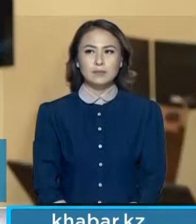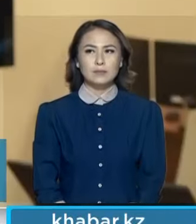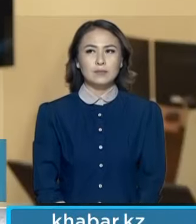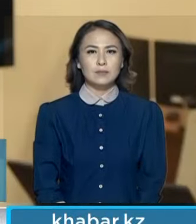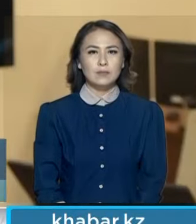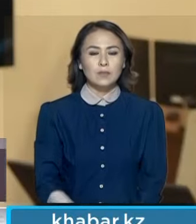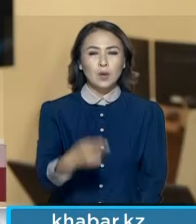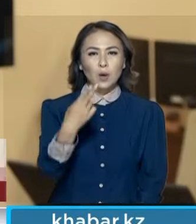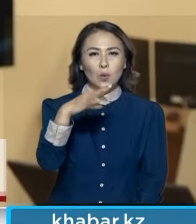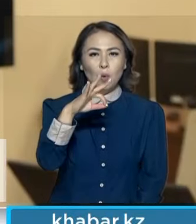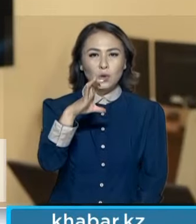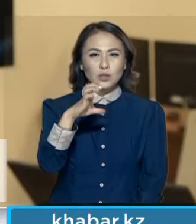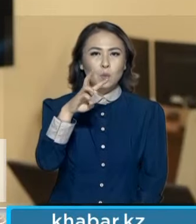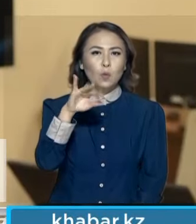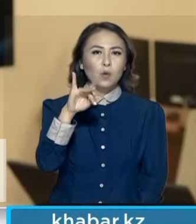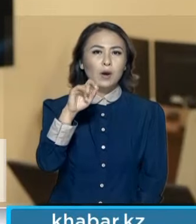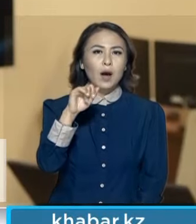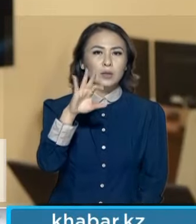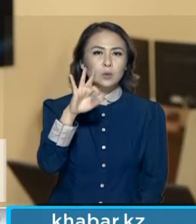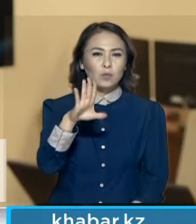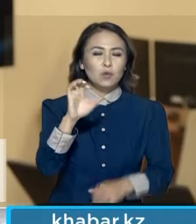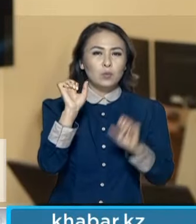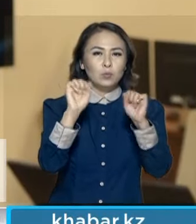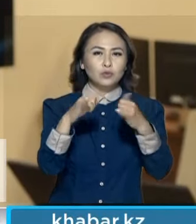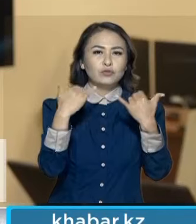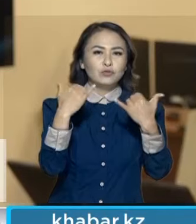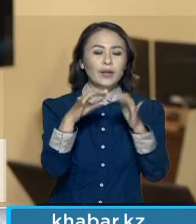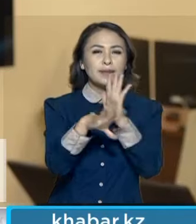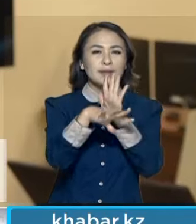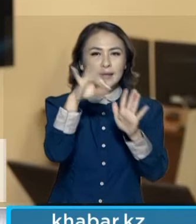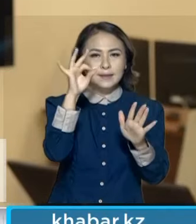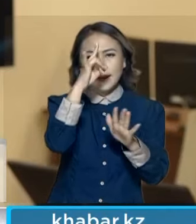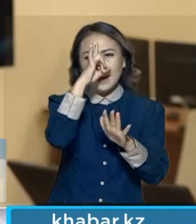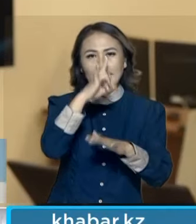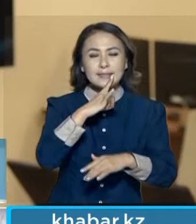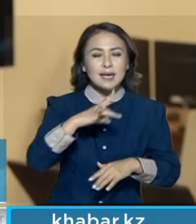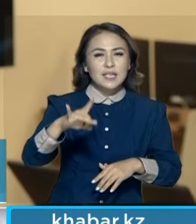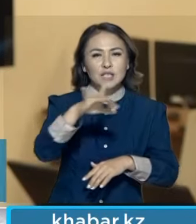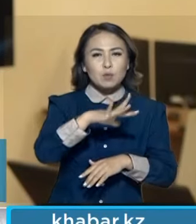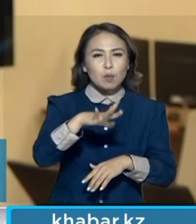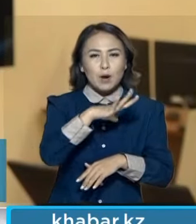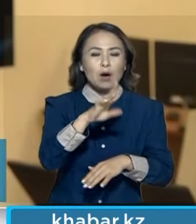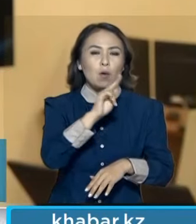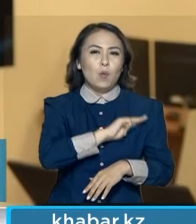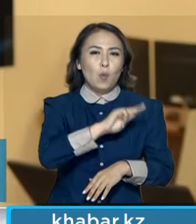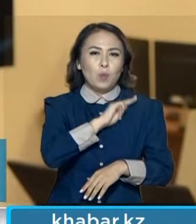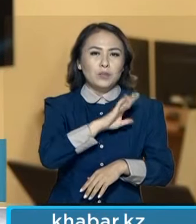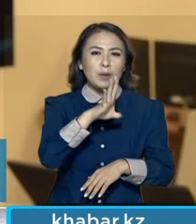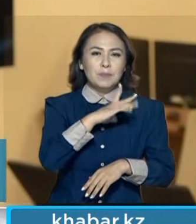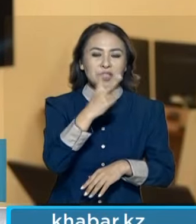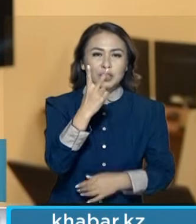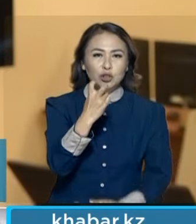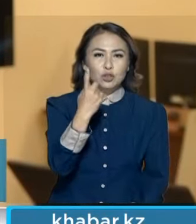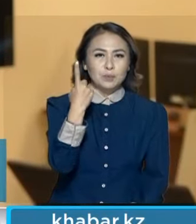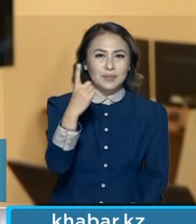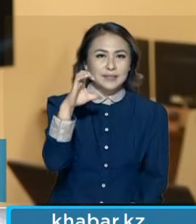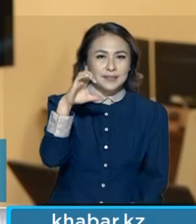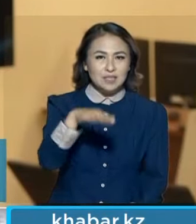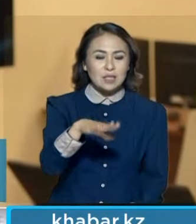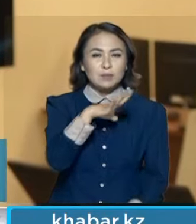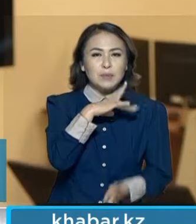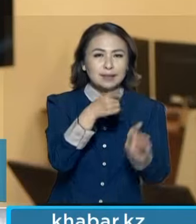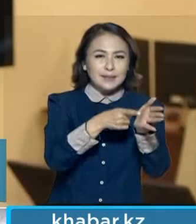Досмұратовқа қатысты үй қамақ түріндегі бұл тартпау шарасы таңдалды. Қазақстан Республикасының қылмыстық процестік кодекстің 201-ші бабына сәйкес